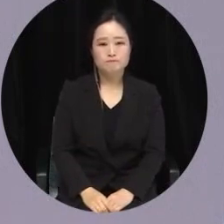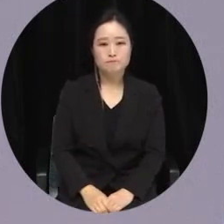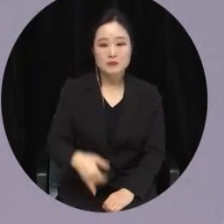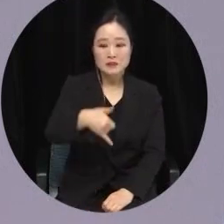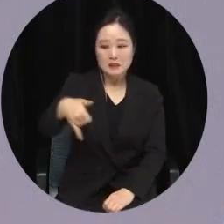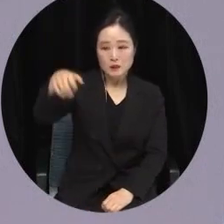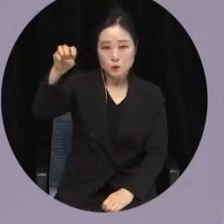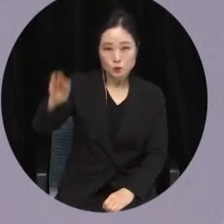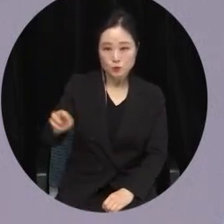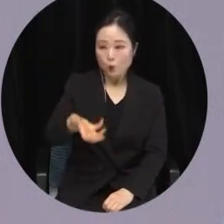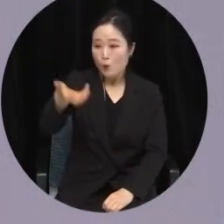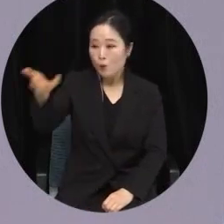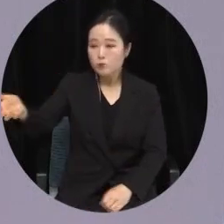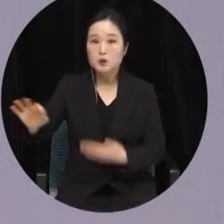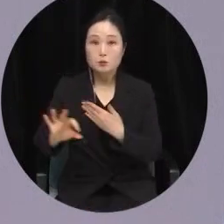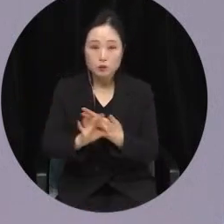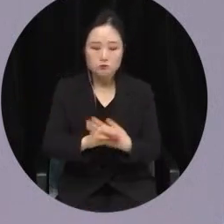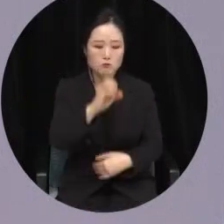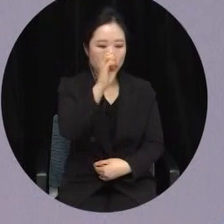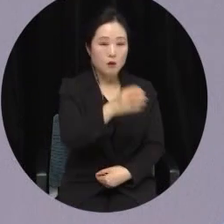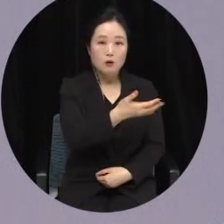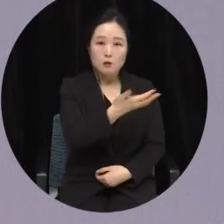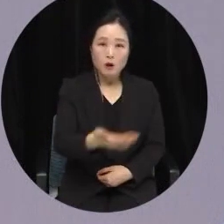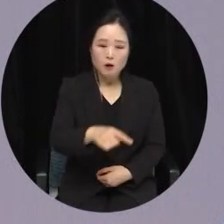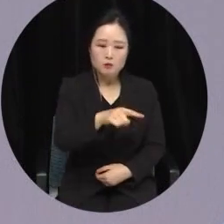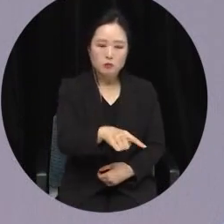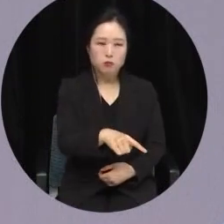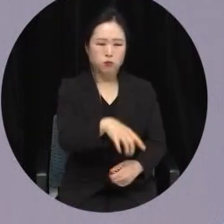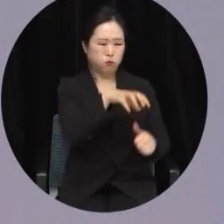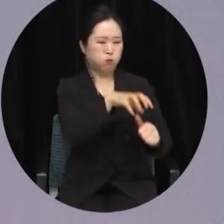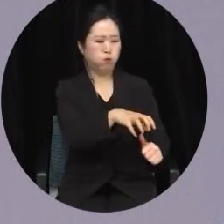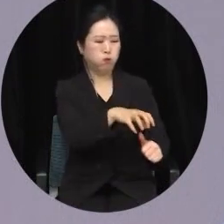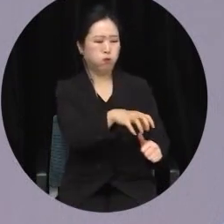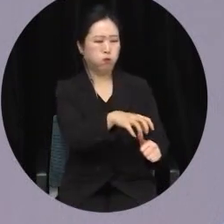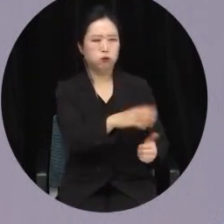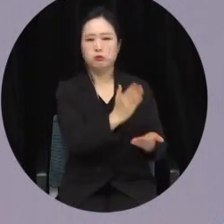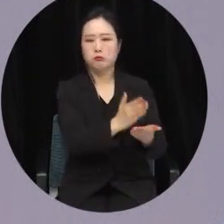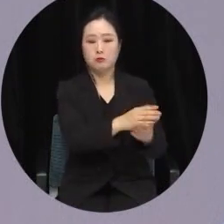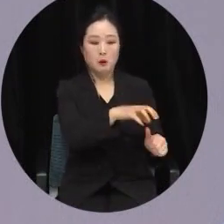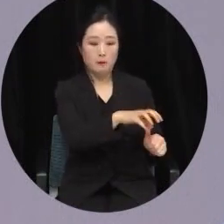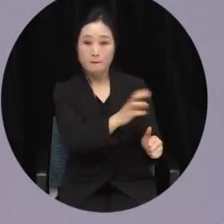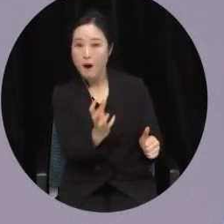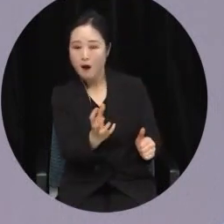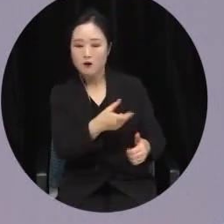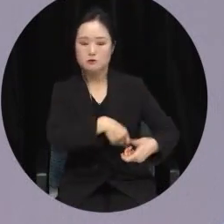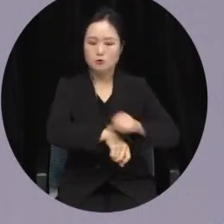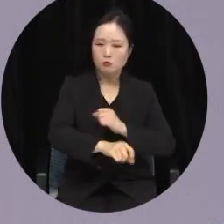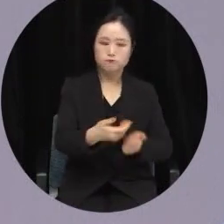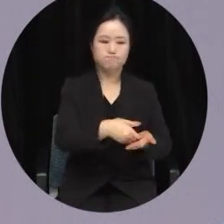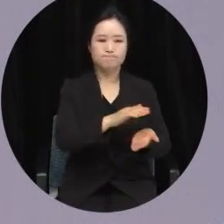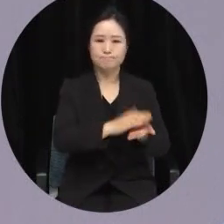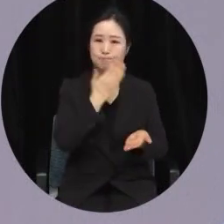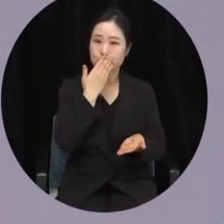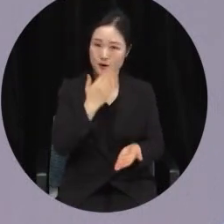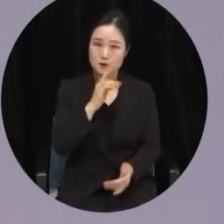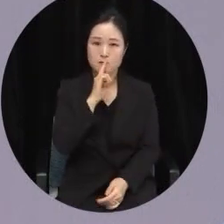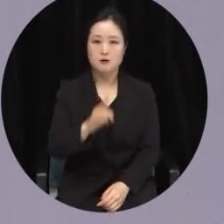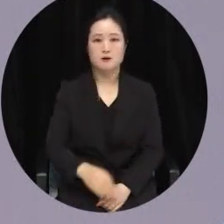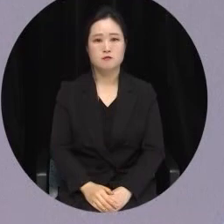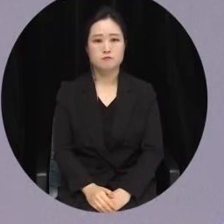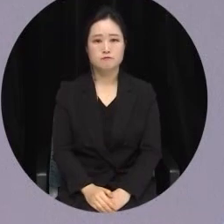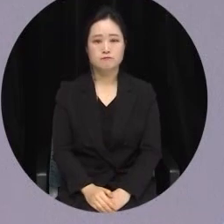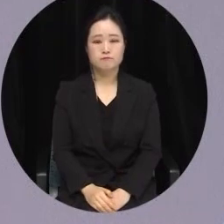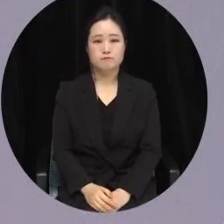불필요한 규제를 과감하게 풀어서 함께 적극적으로 개발할 것이다. 그리고 엊그제 3월